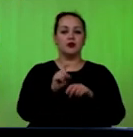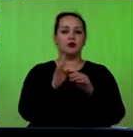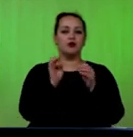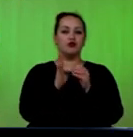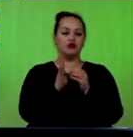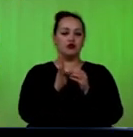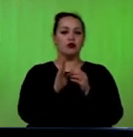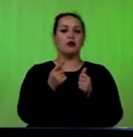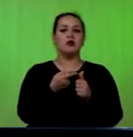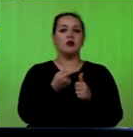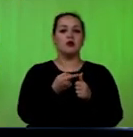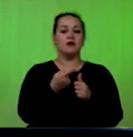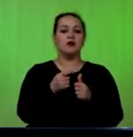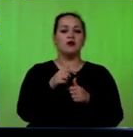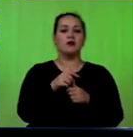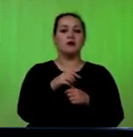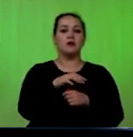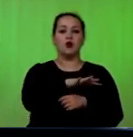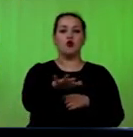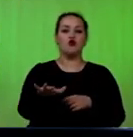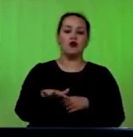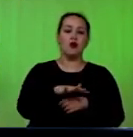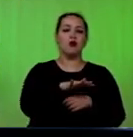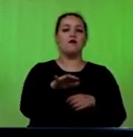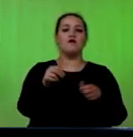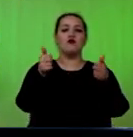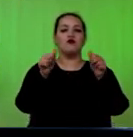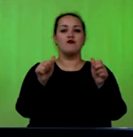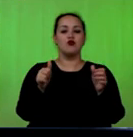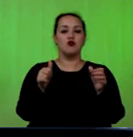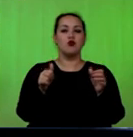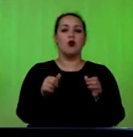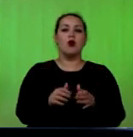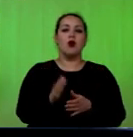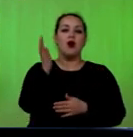пространственную фигуру в основании которой находится круг